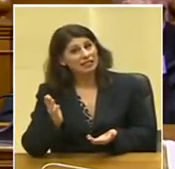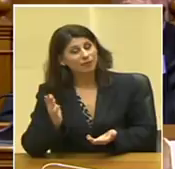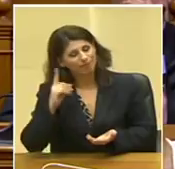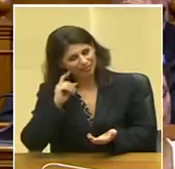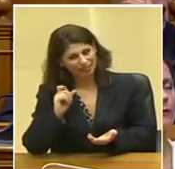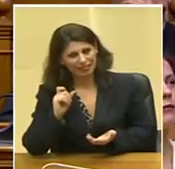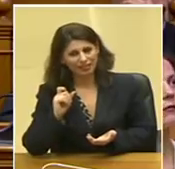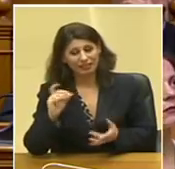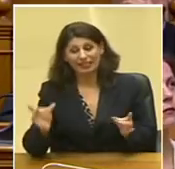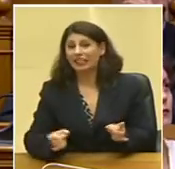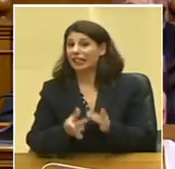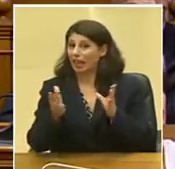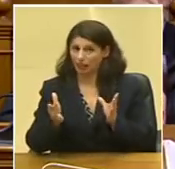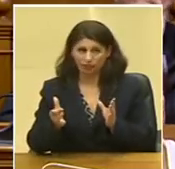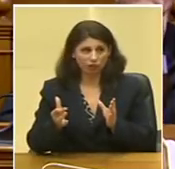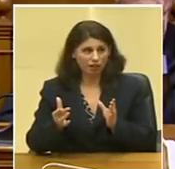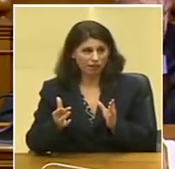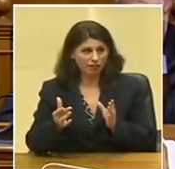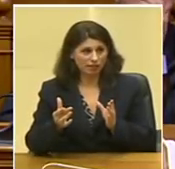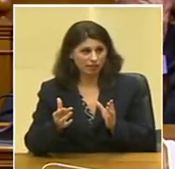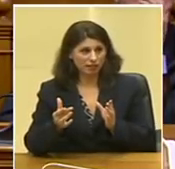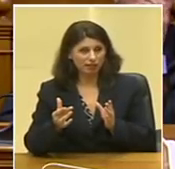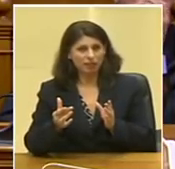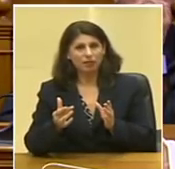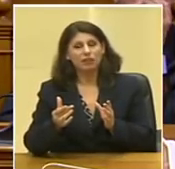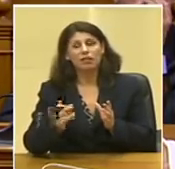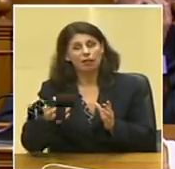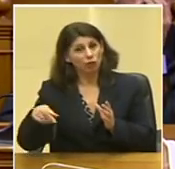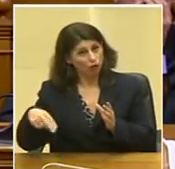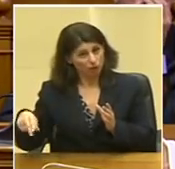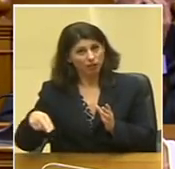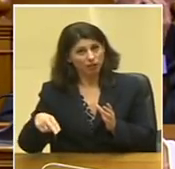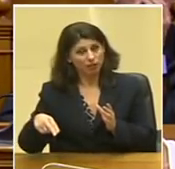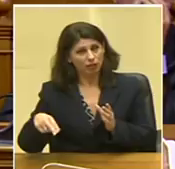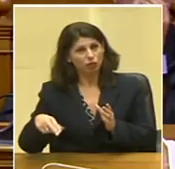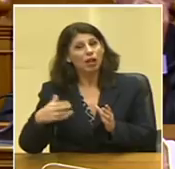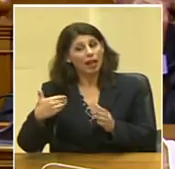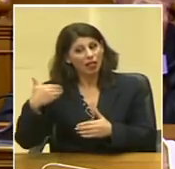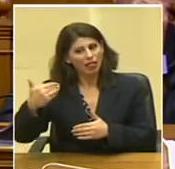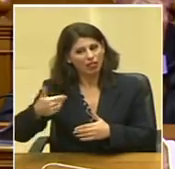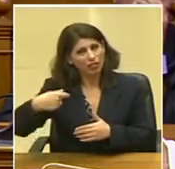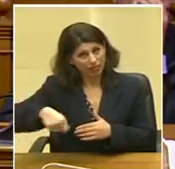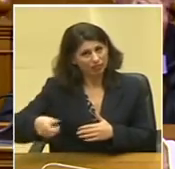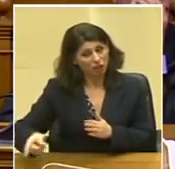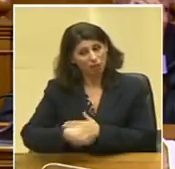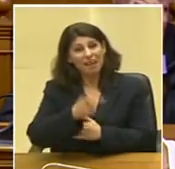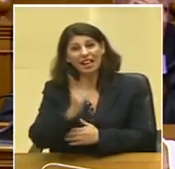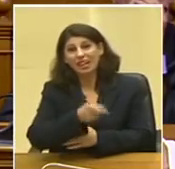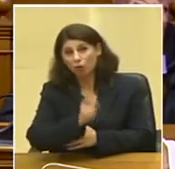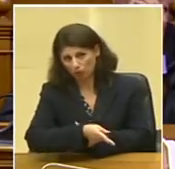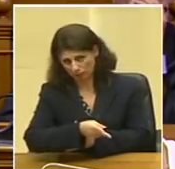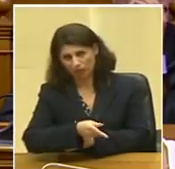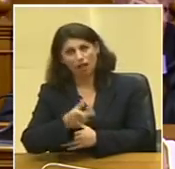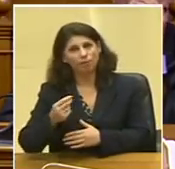ξέρετε, όλος τυχαίος, αυτός ο φίλος σας είναι και υπόδικος για κακουργήματα, είναι και